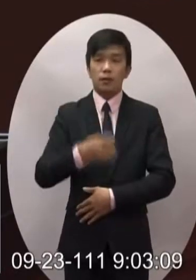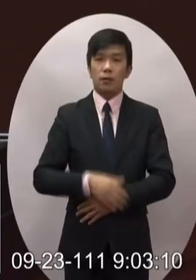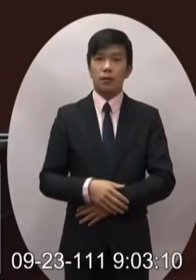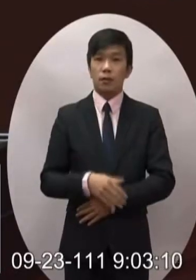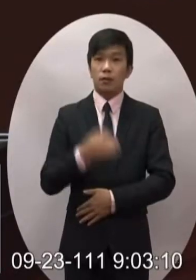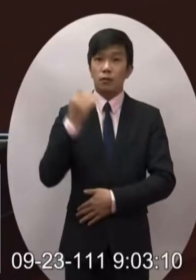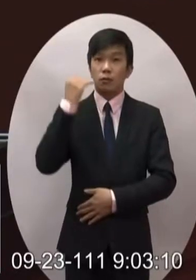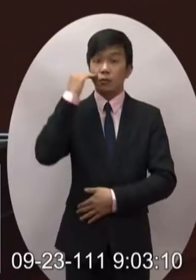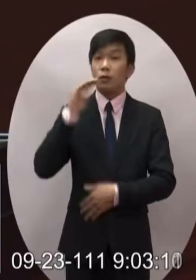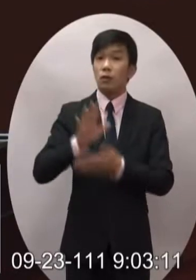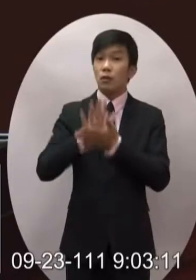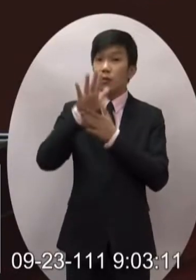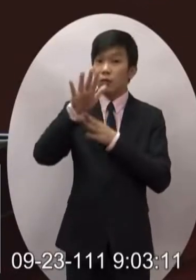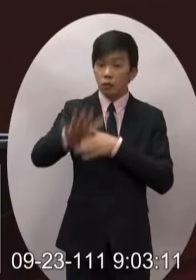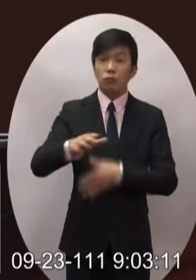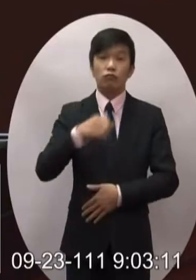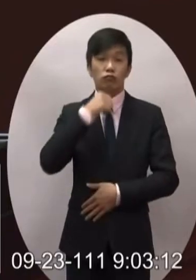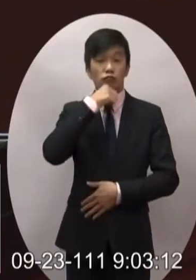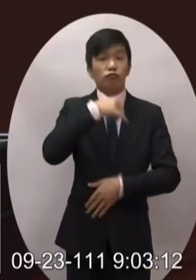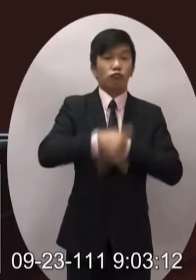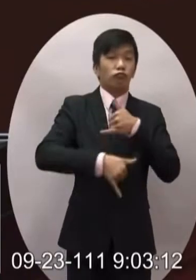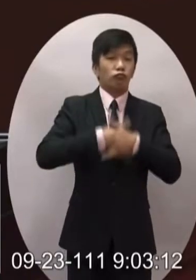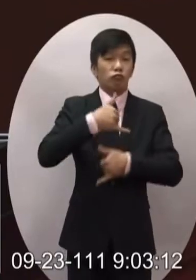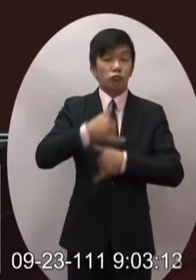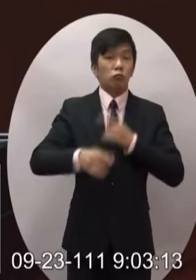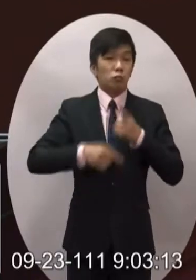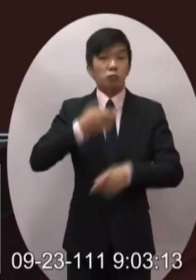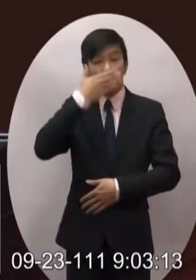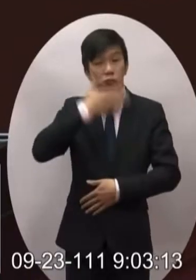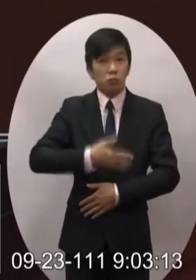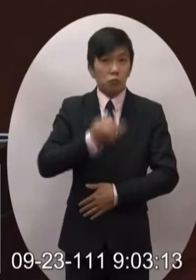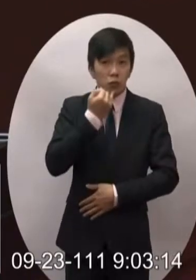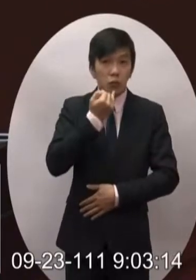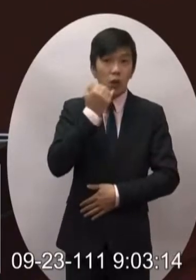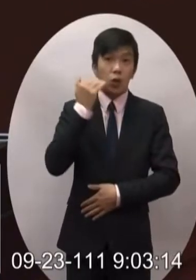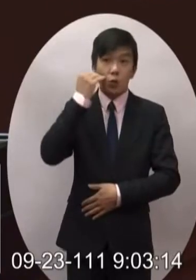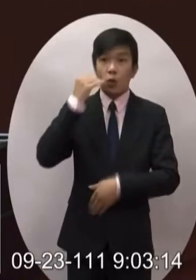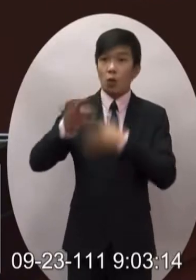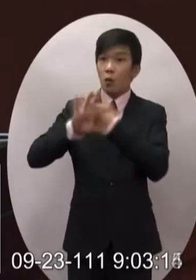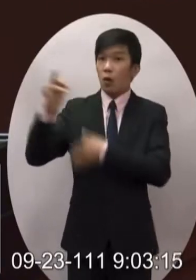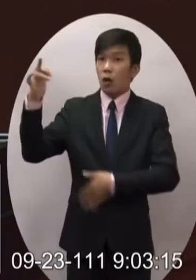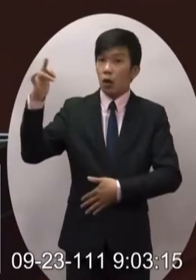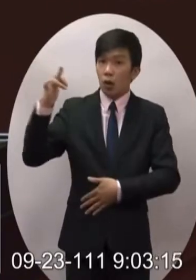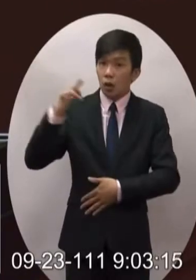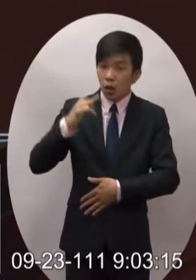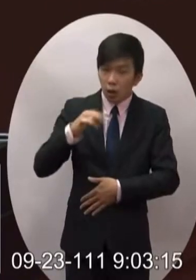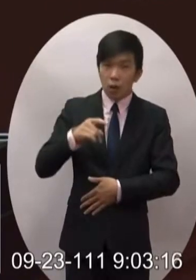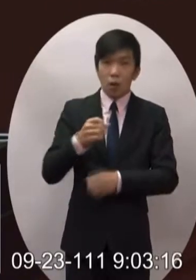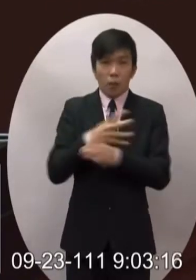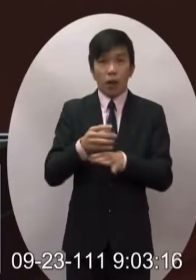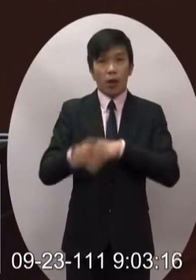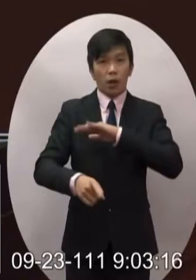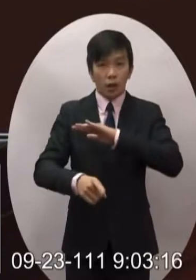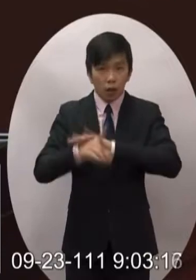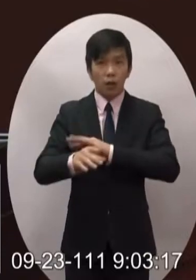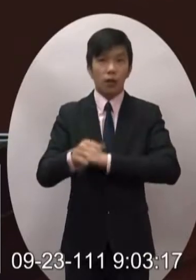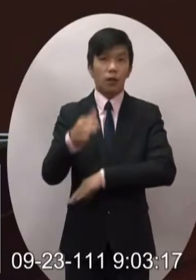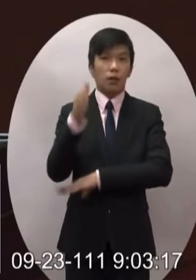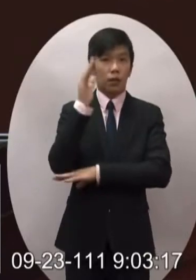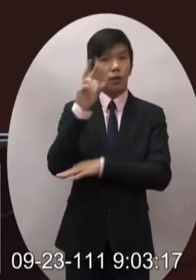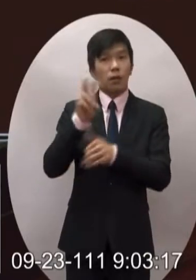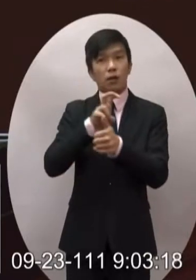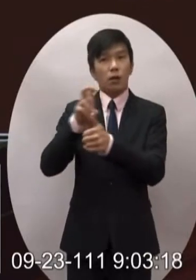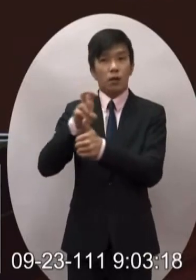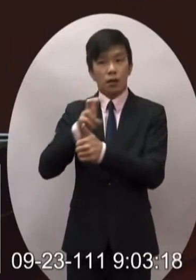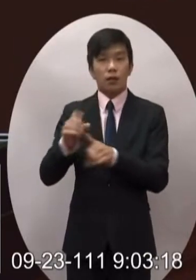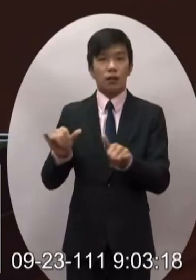用戴，之后国人以及国际旅客不慎触法一定大有人在，反而会造成政府管制上的困难。